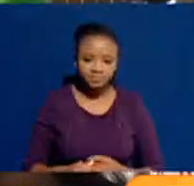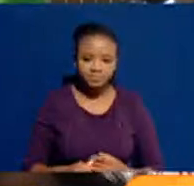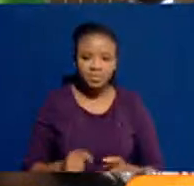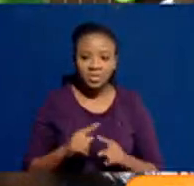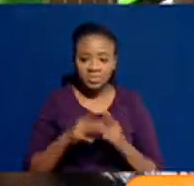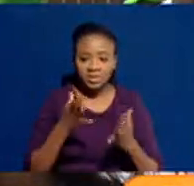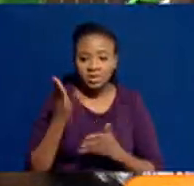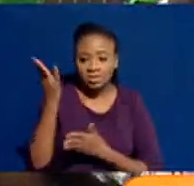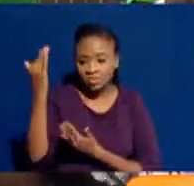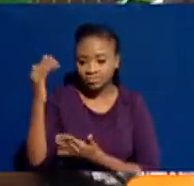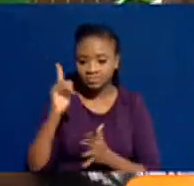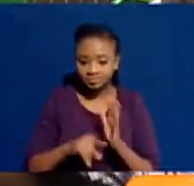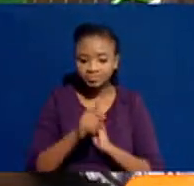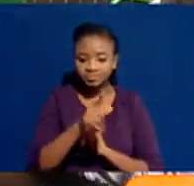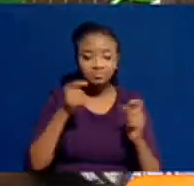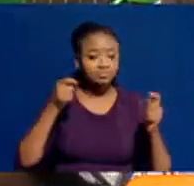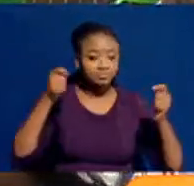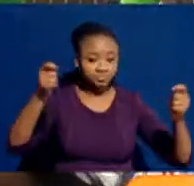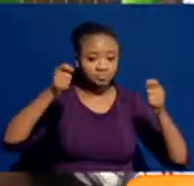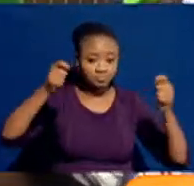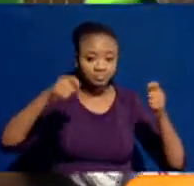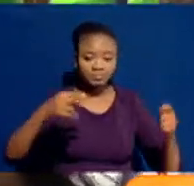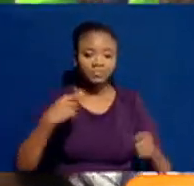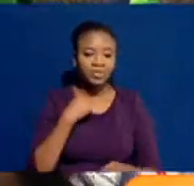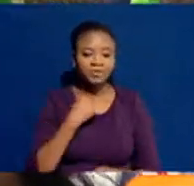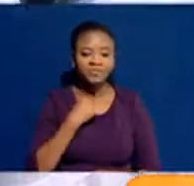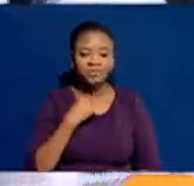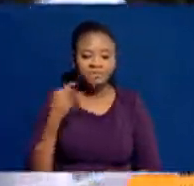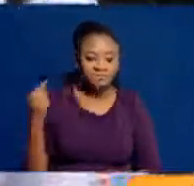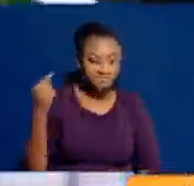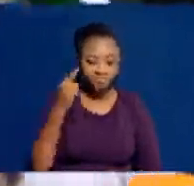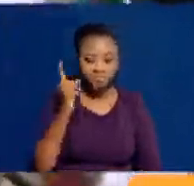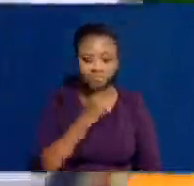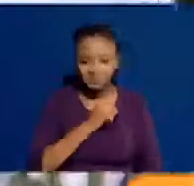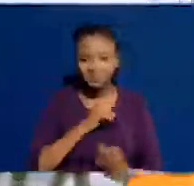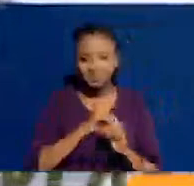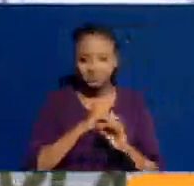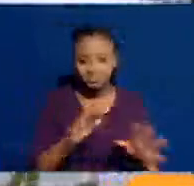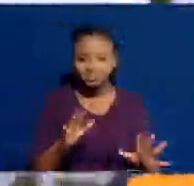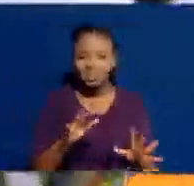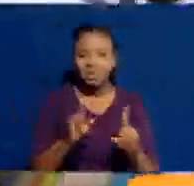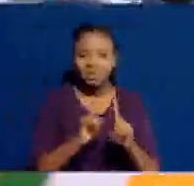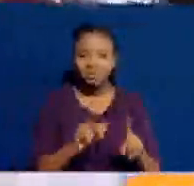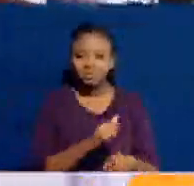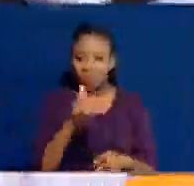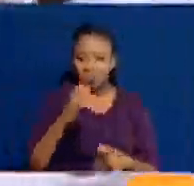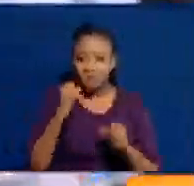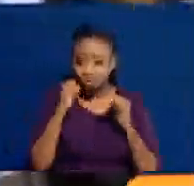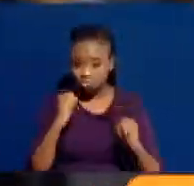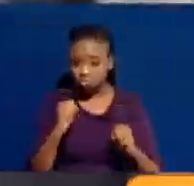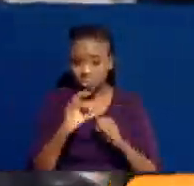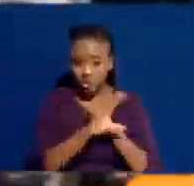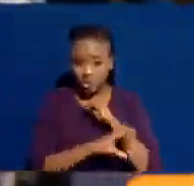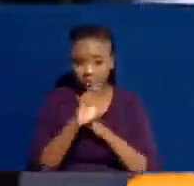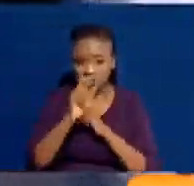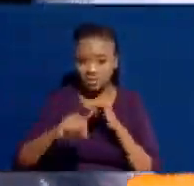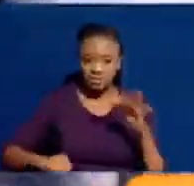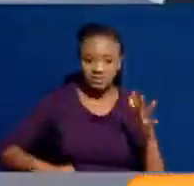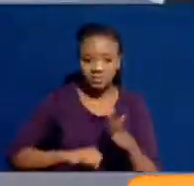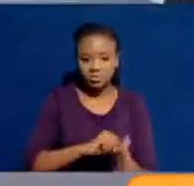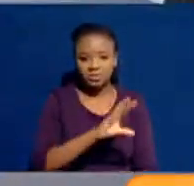Matumaini yao ni kwamba sauti zao sasa zimesikika, na hivyo basi mataifa yaliyositawi yatazingatia matakwa ya bara la